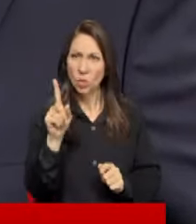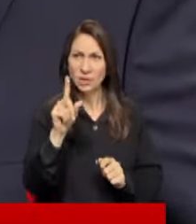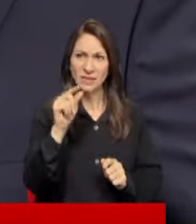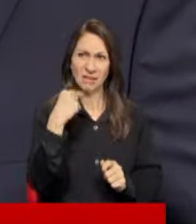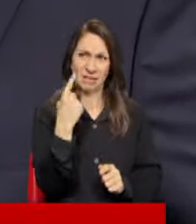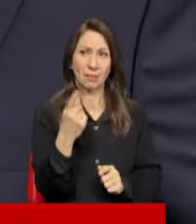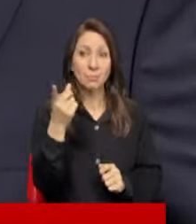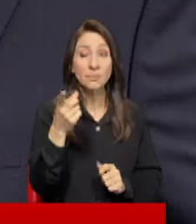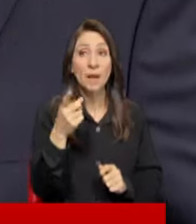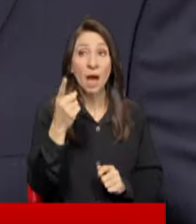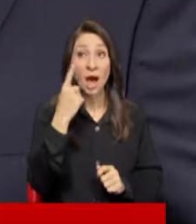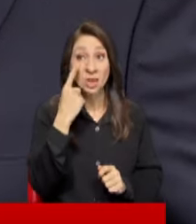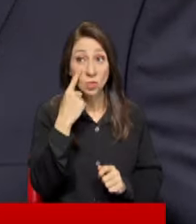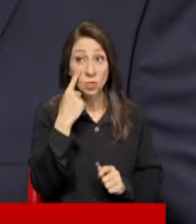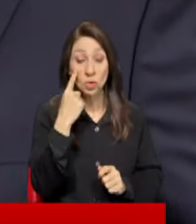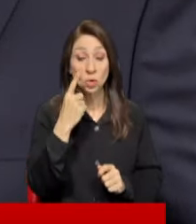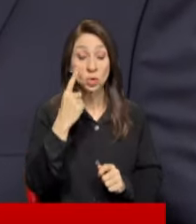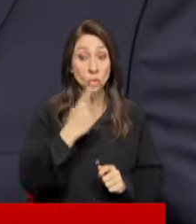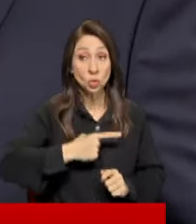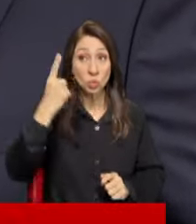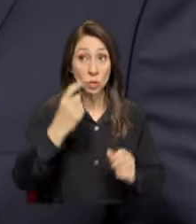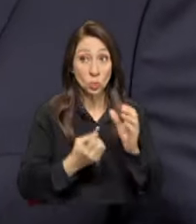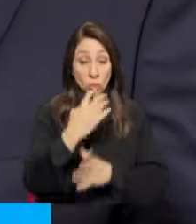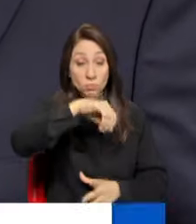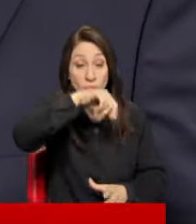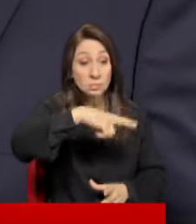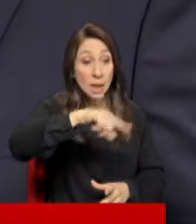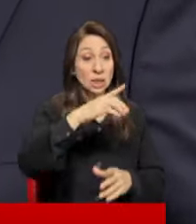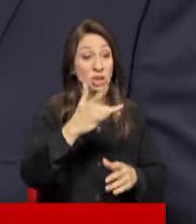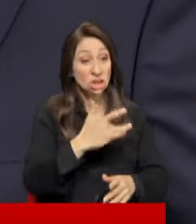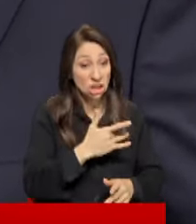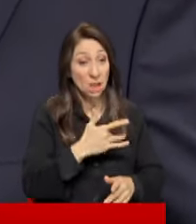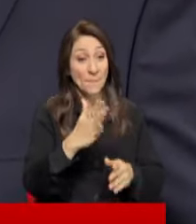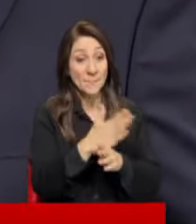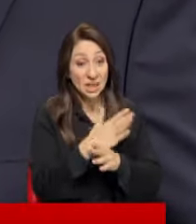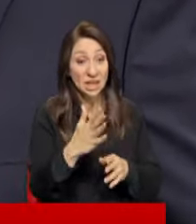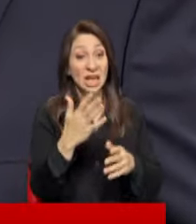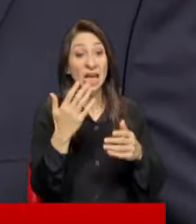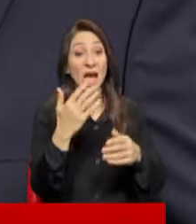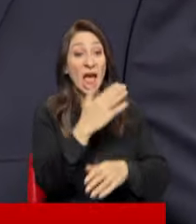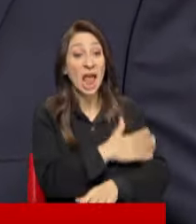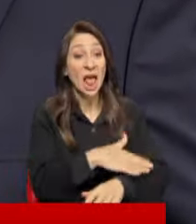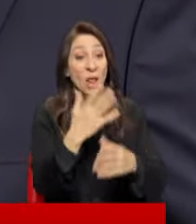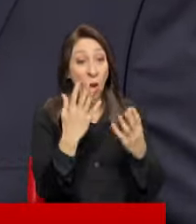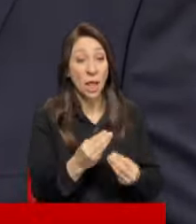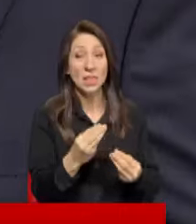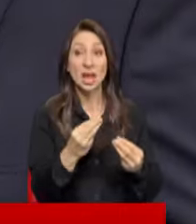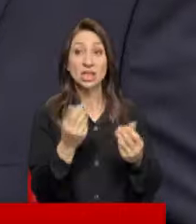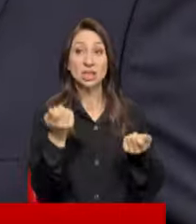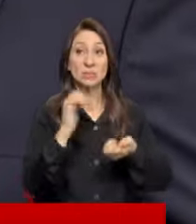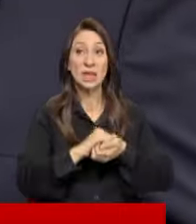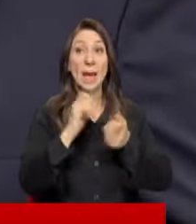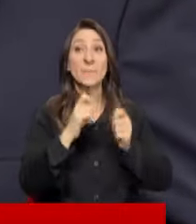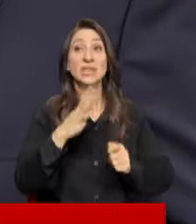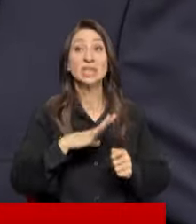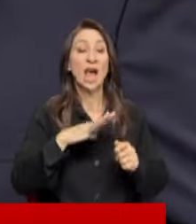tweette Atatürk'ün, Cumhuriyet'in kurucularının canını, malını helal kılanlarla da işbirliği